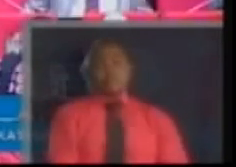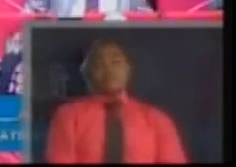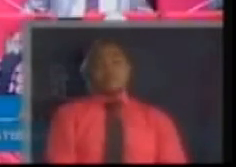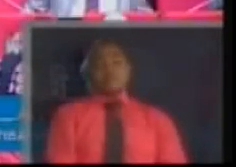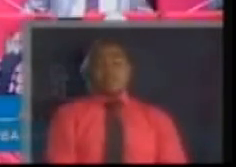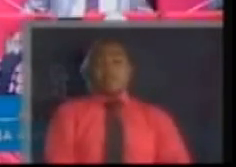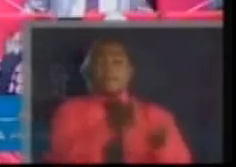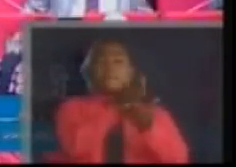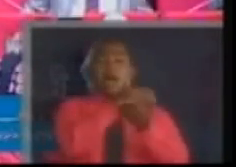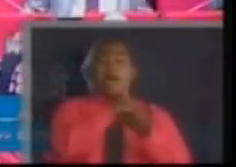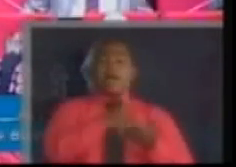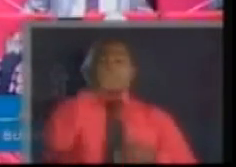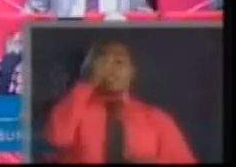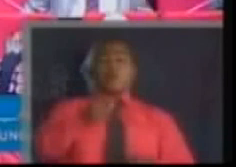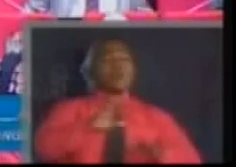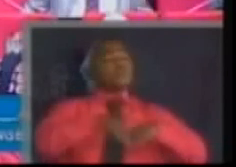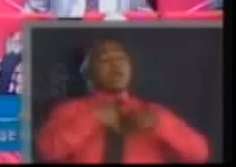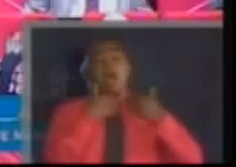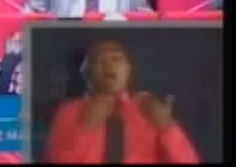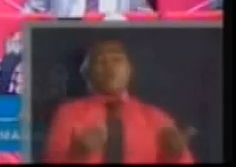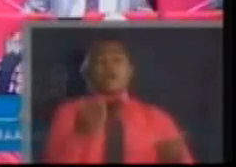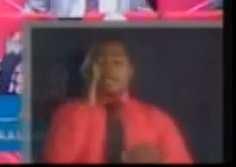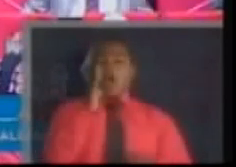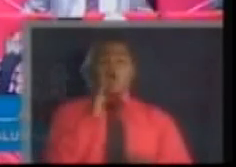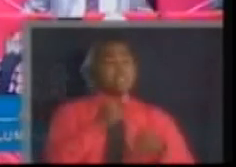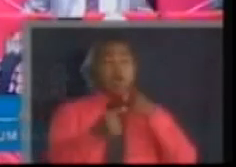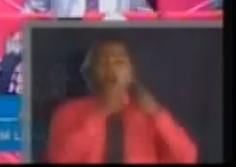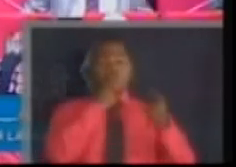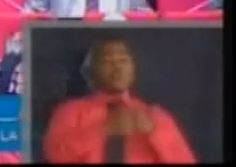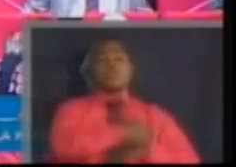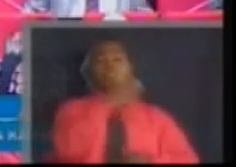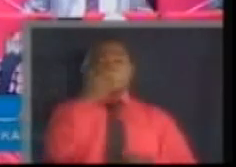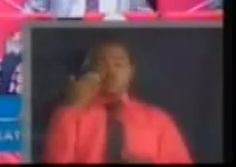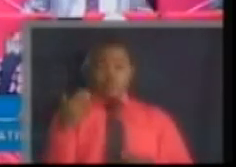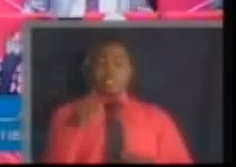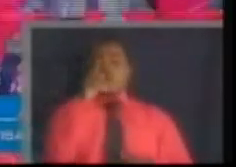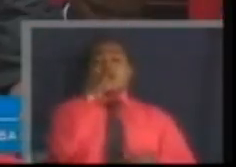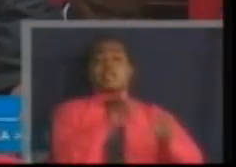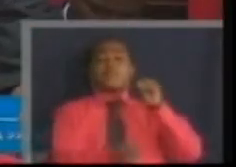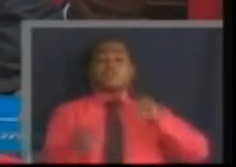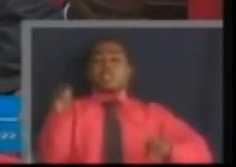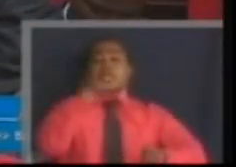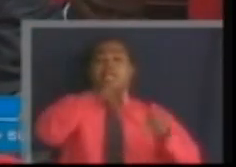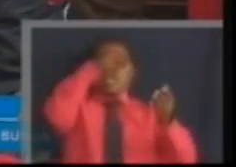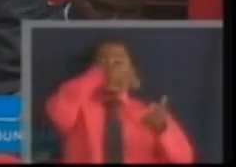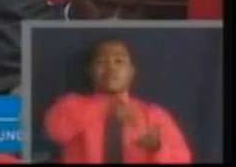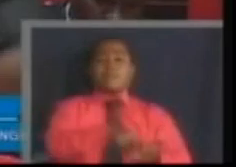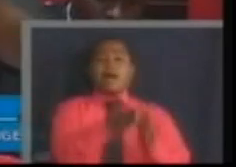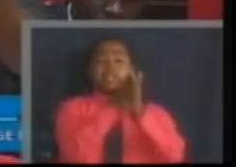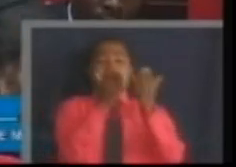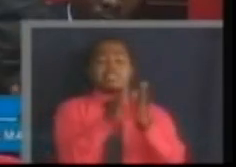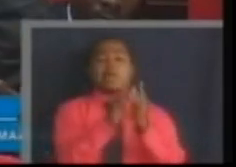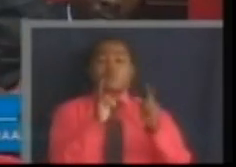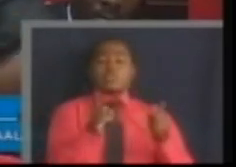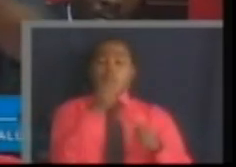watu hawana hoja, hawasemi chochote, anapochangia anasimama na kitabu cha Mwalimu Nyerere tu, hana